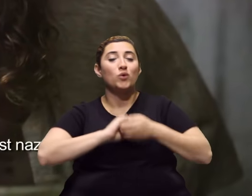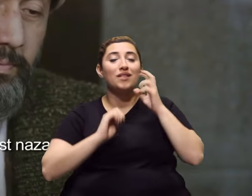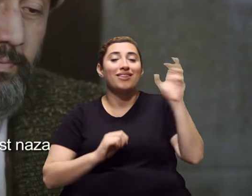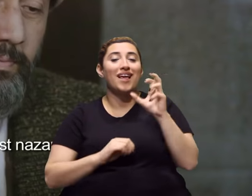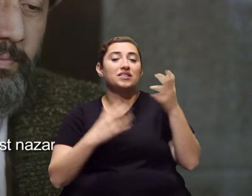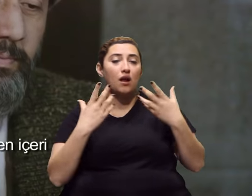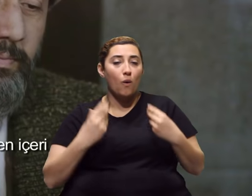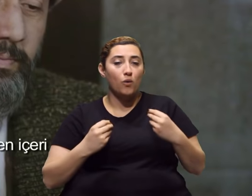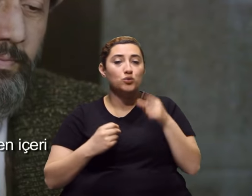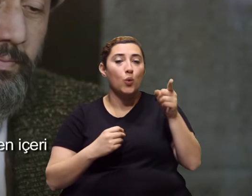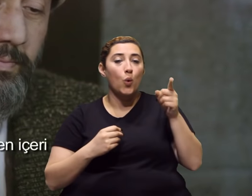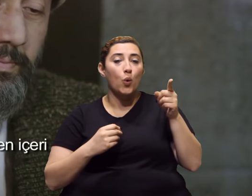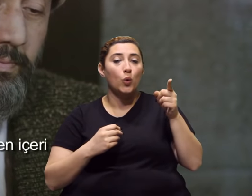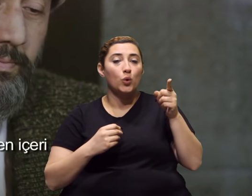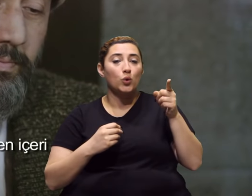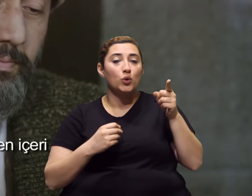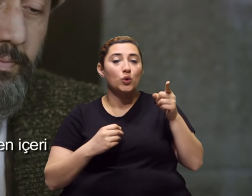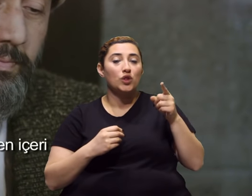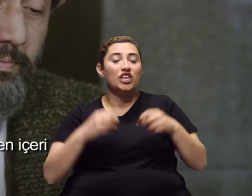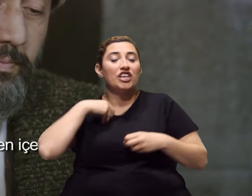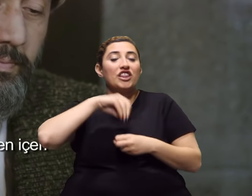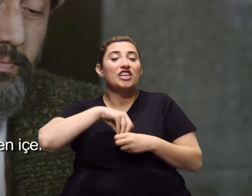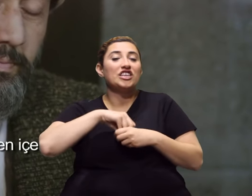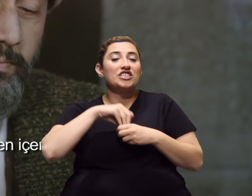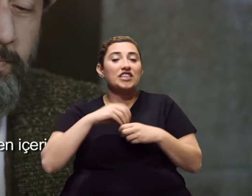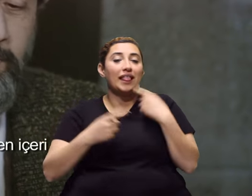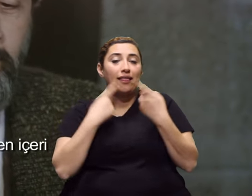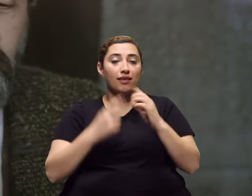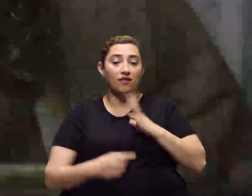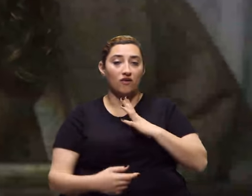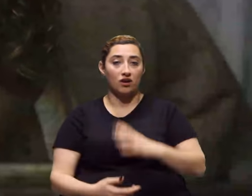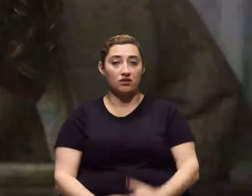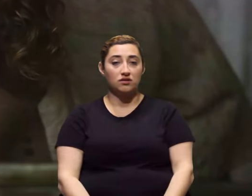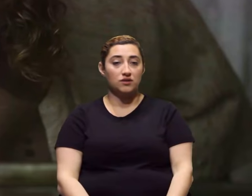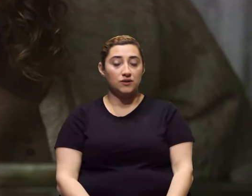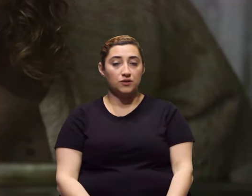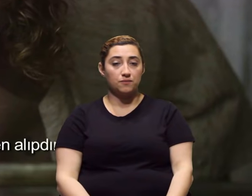dost nazarı. Onun şulesi var günden içeri.